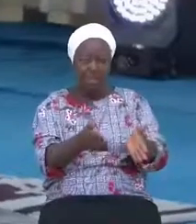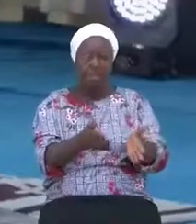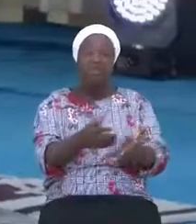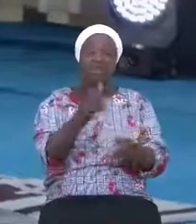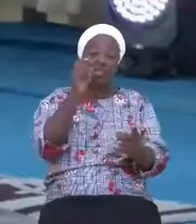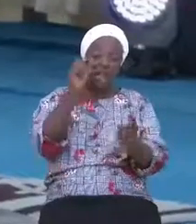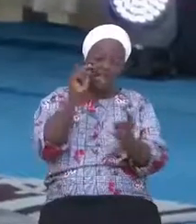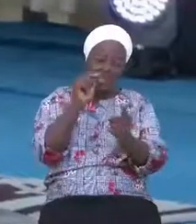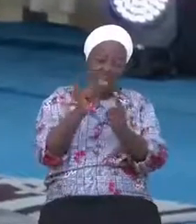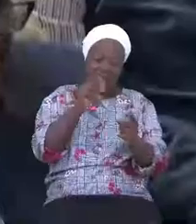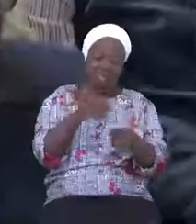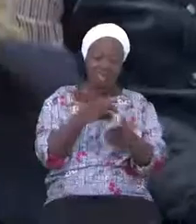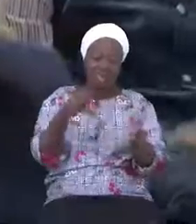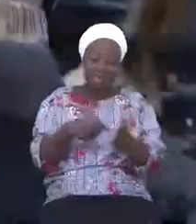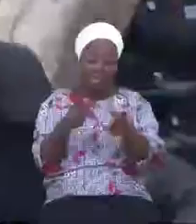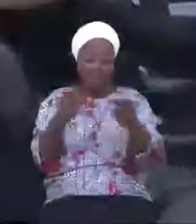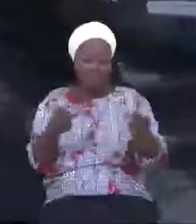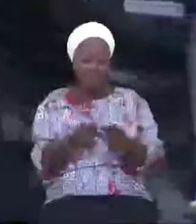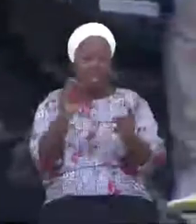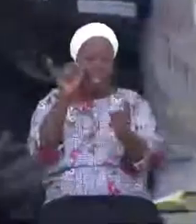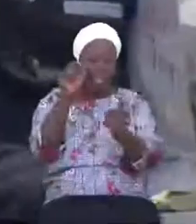sommes. Dans ta localité là-bas.